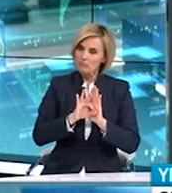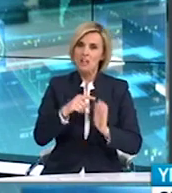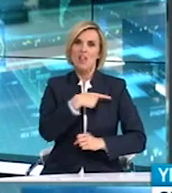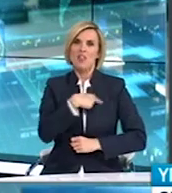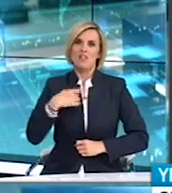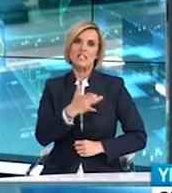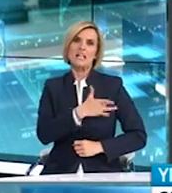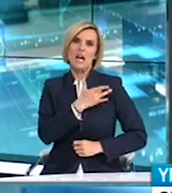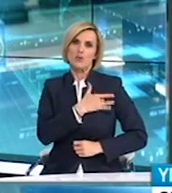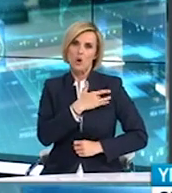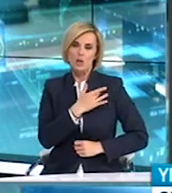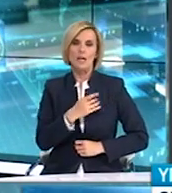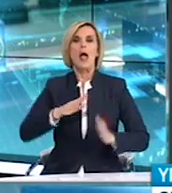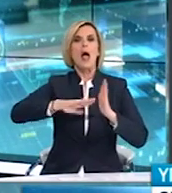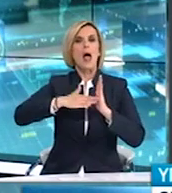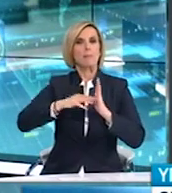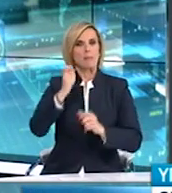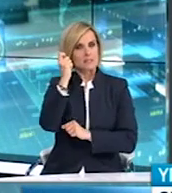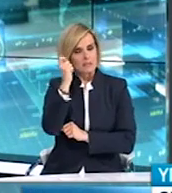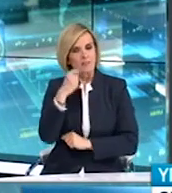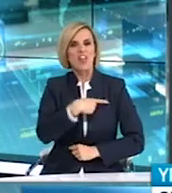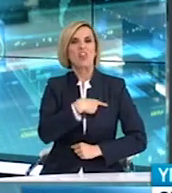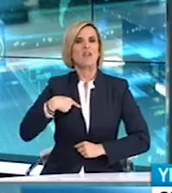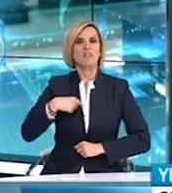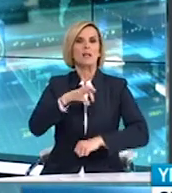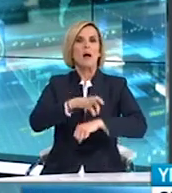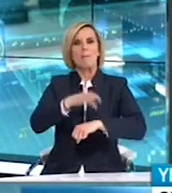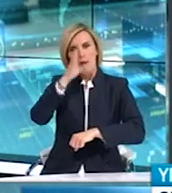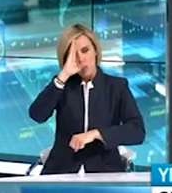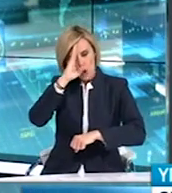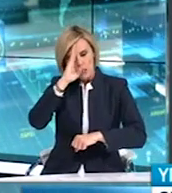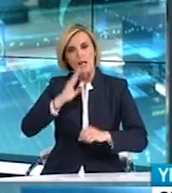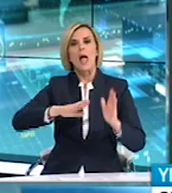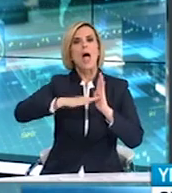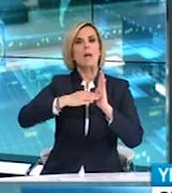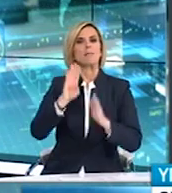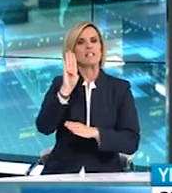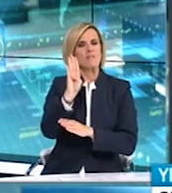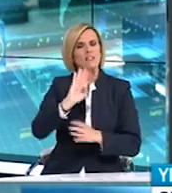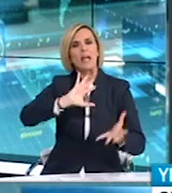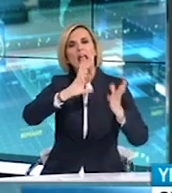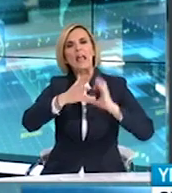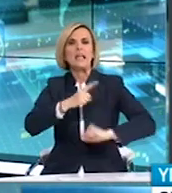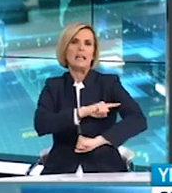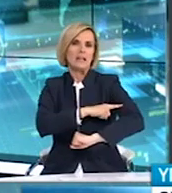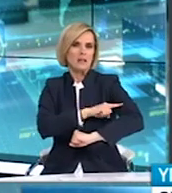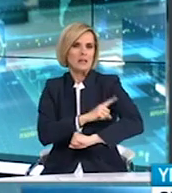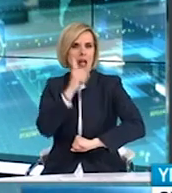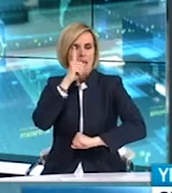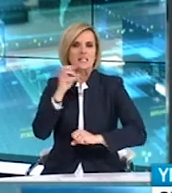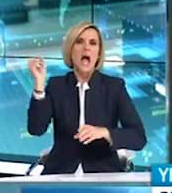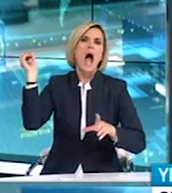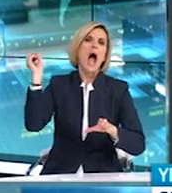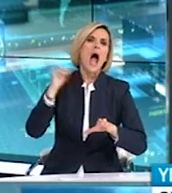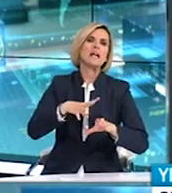καρδιολογίας, ένας επιμελητής Α Γενικής Ιατρικής, μία διευθύντρια παθολογίας, ένας επιμελητής Β Γενικής Ιατρικής, ένας διευθυντής